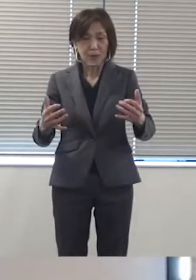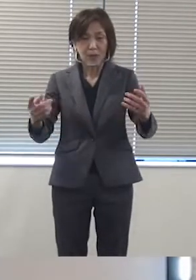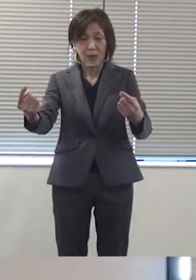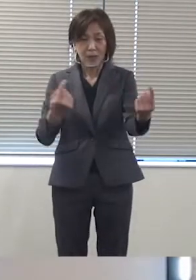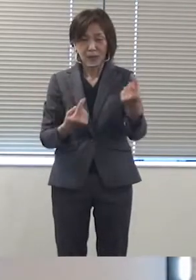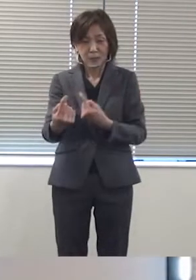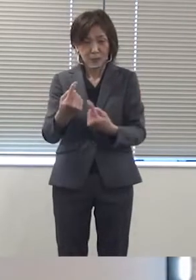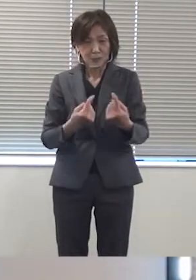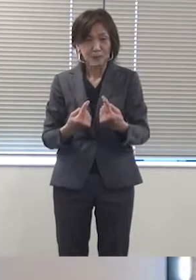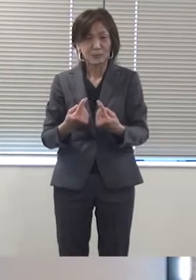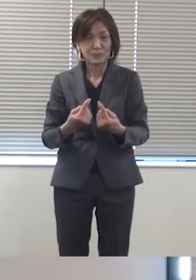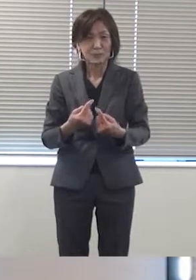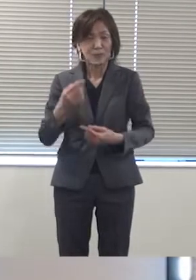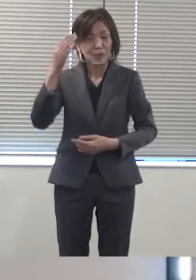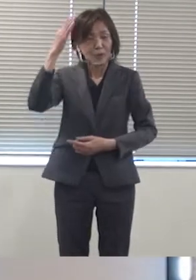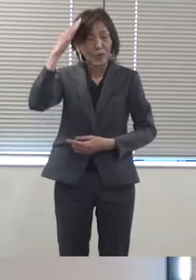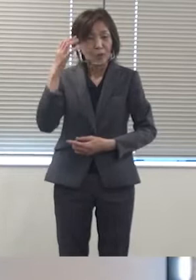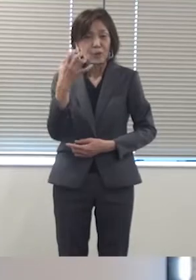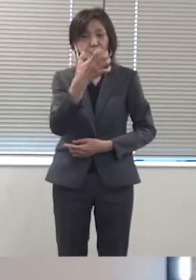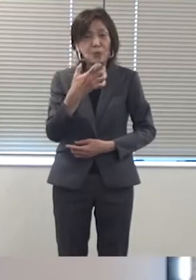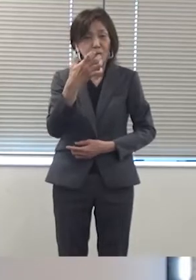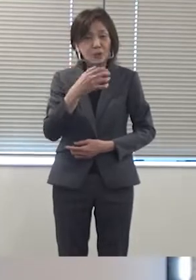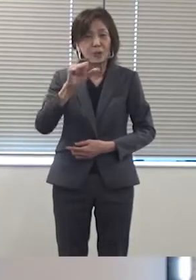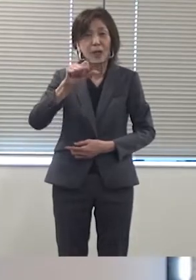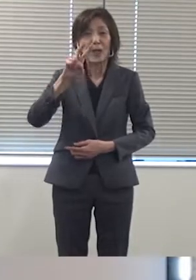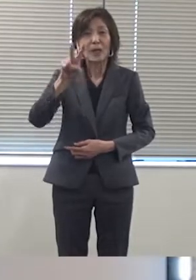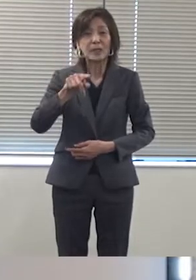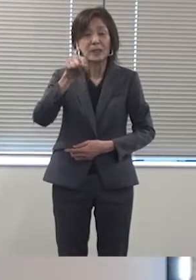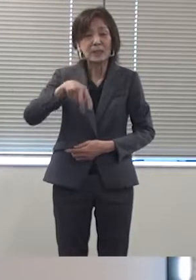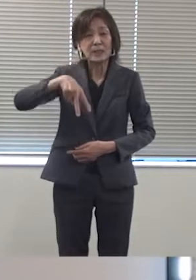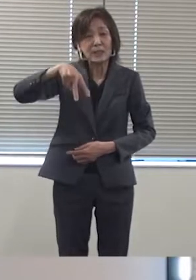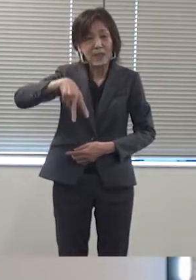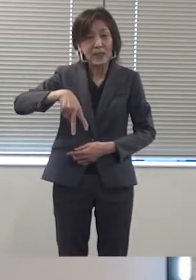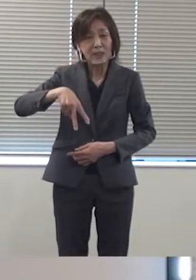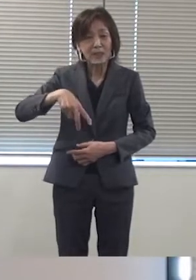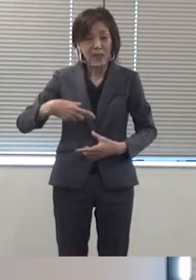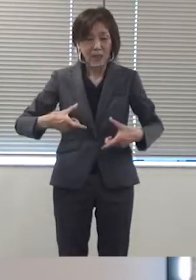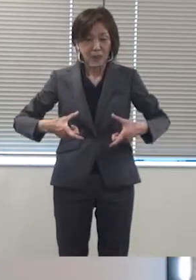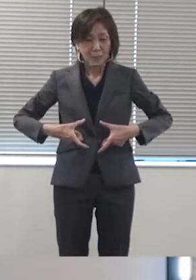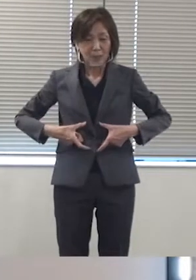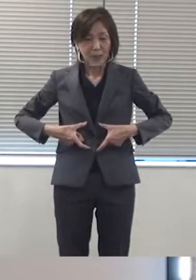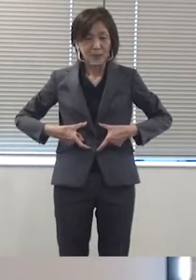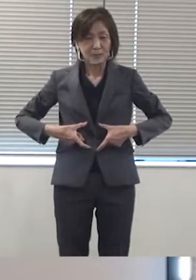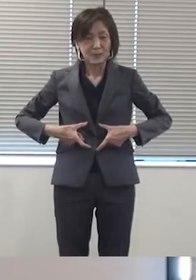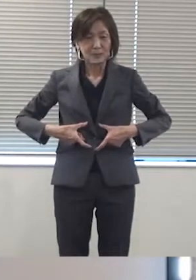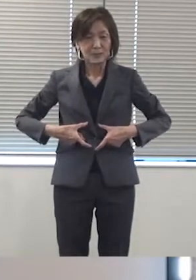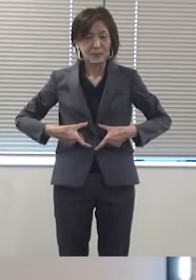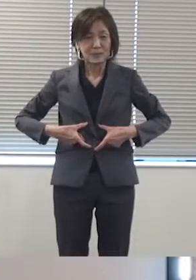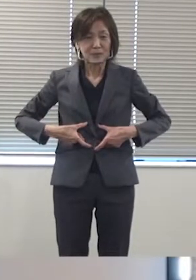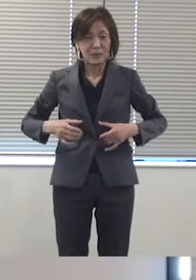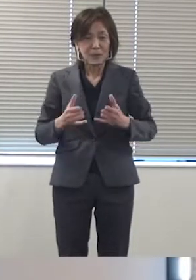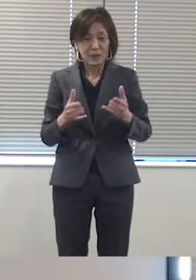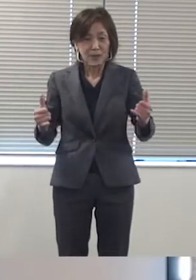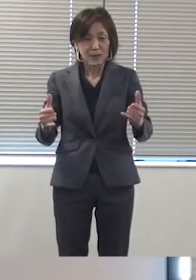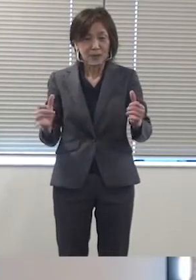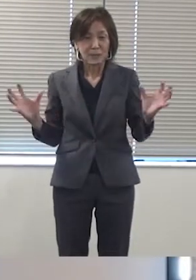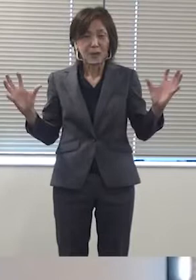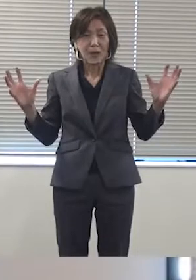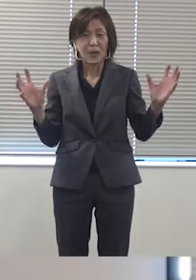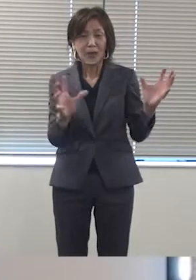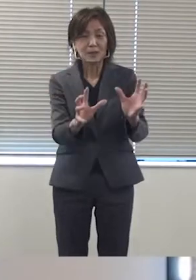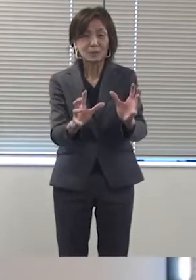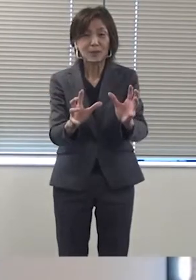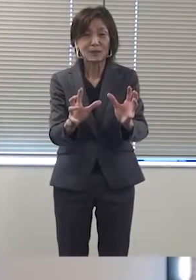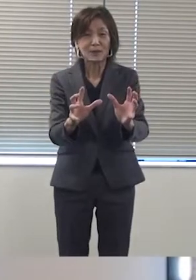月25日に、メダリストたちがですね、集結してくるのが水泳の日なので、9月25日予定